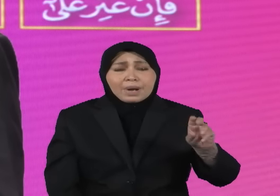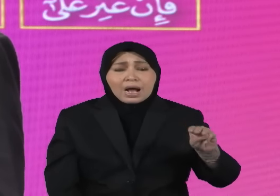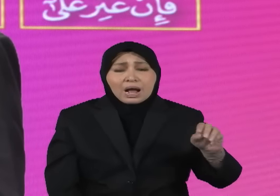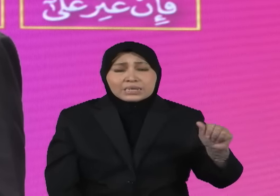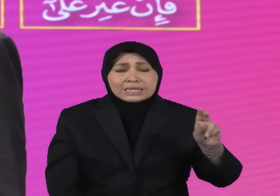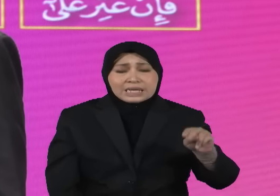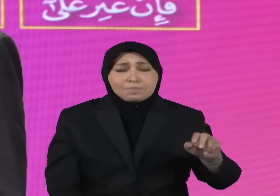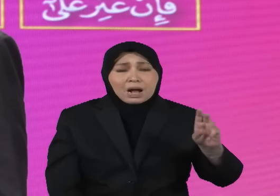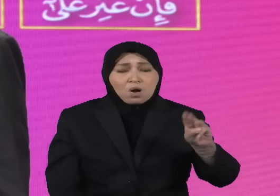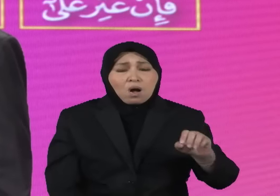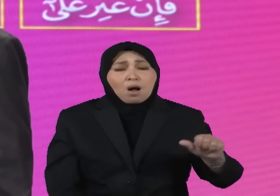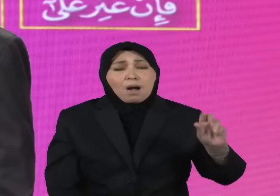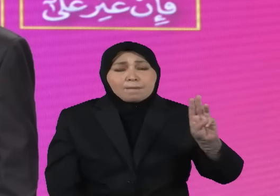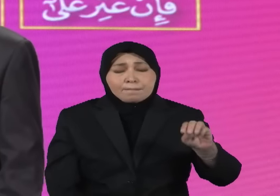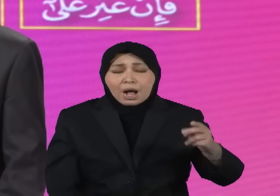yakumani